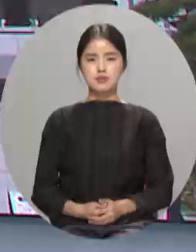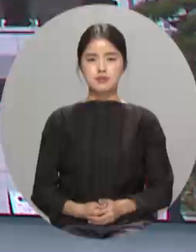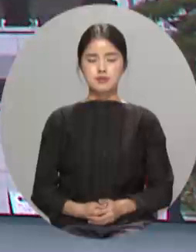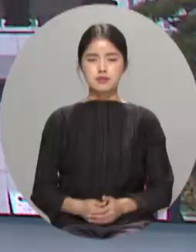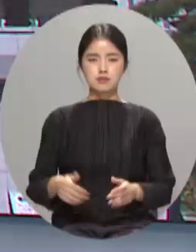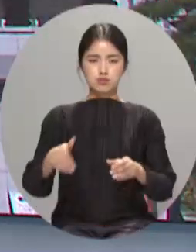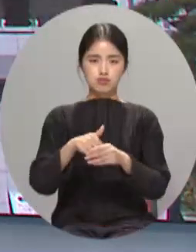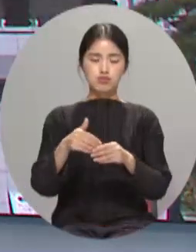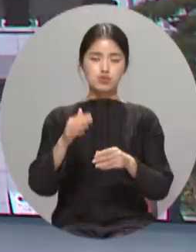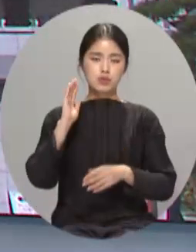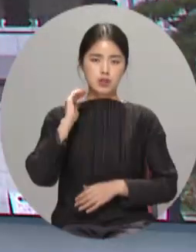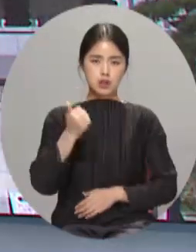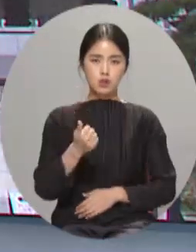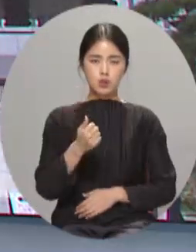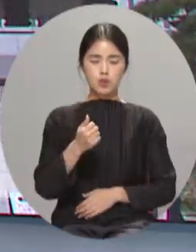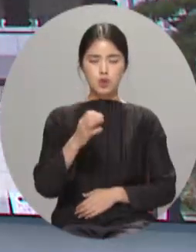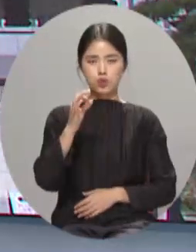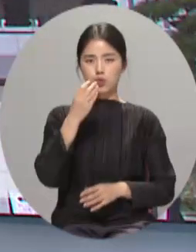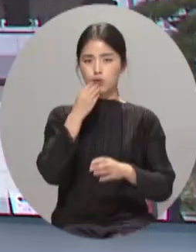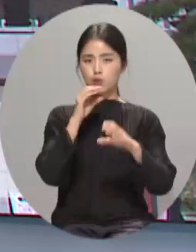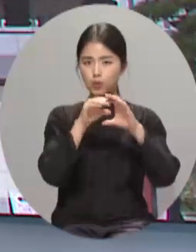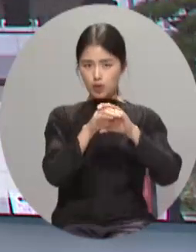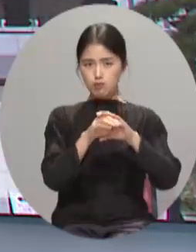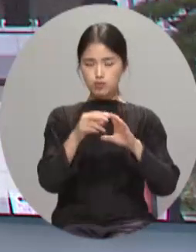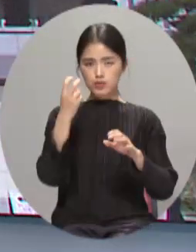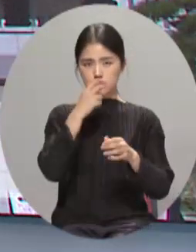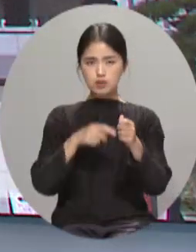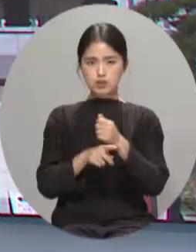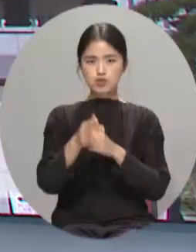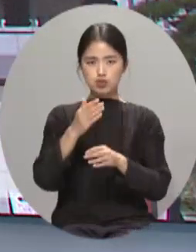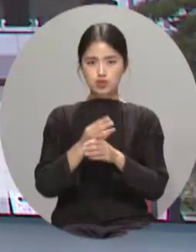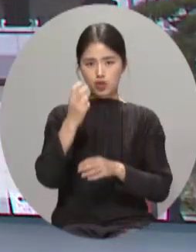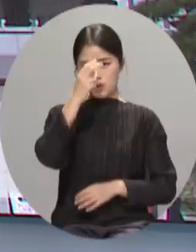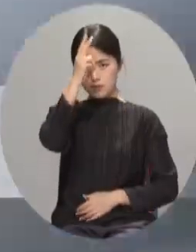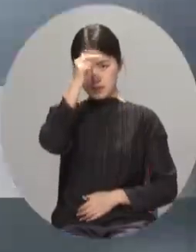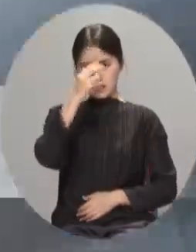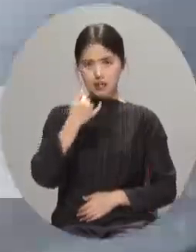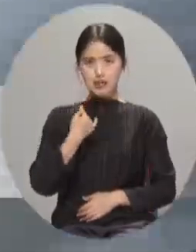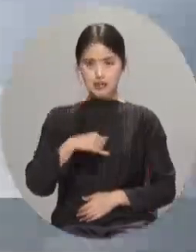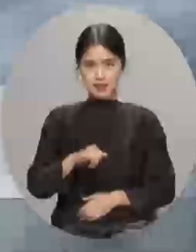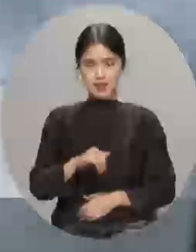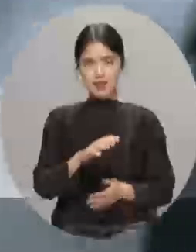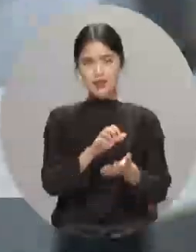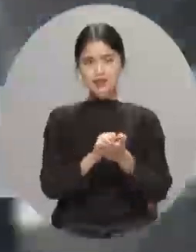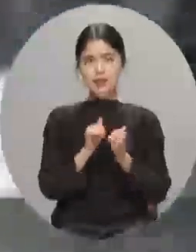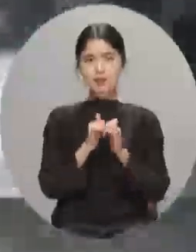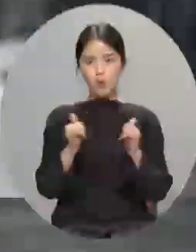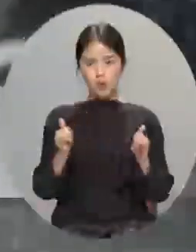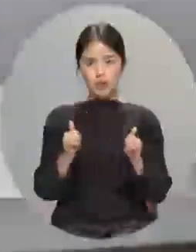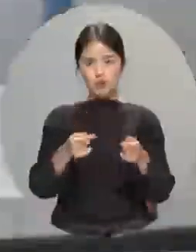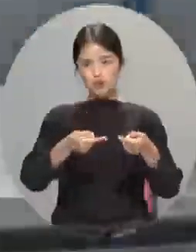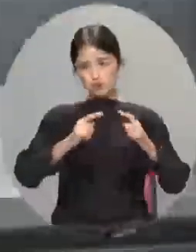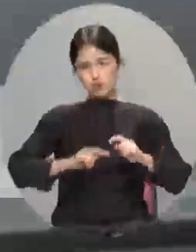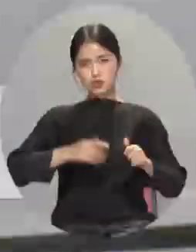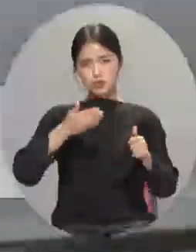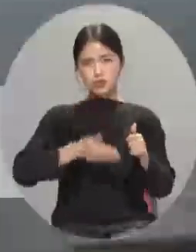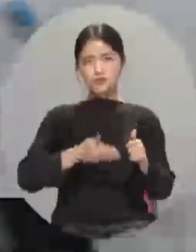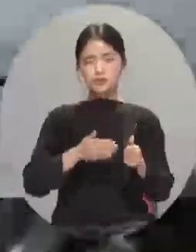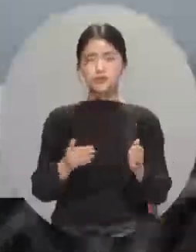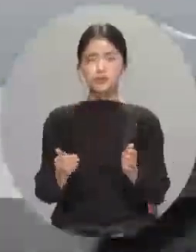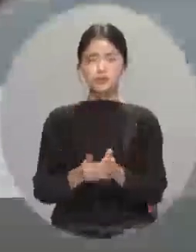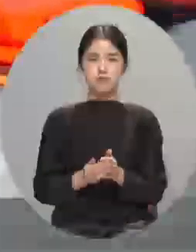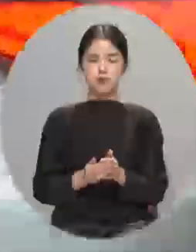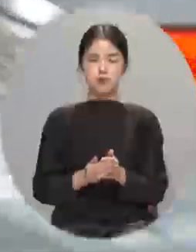문재인 전 대통령의 뇌물 수수 의혹을 수사 중인 검찰이 딸 다혜 씨에게 참고인 출석을 제차 통보했습니다